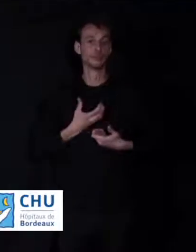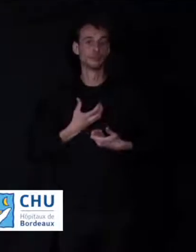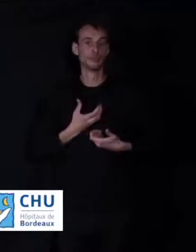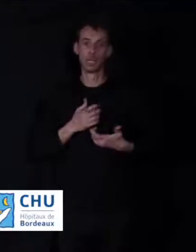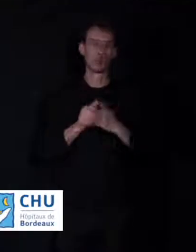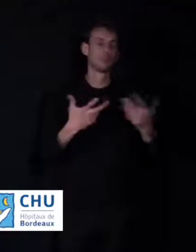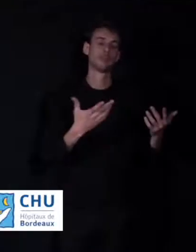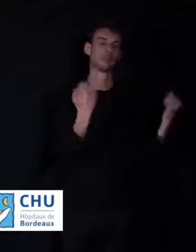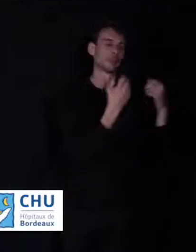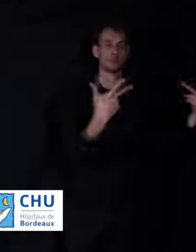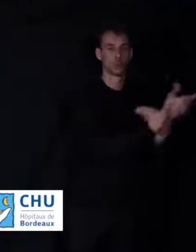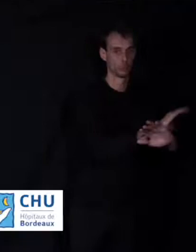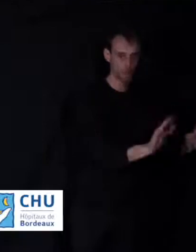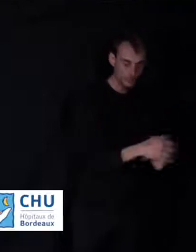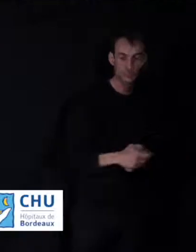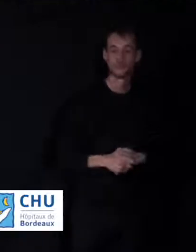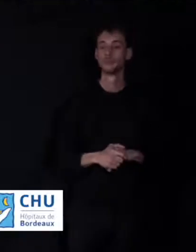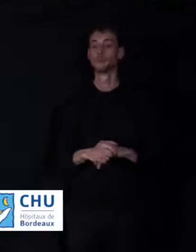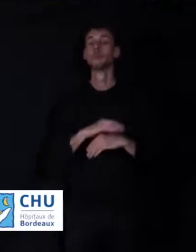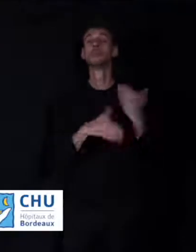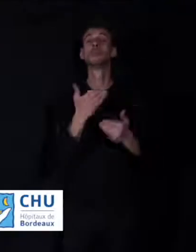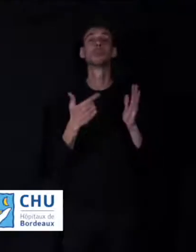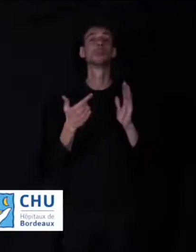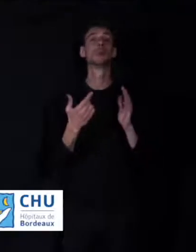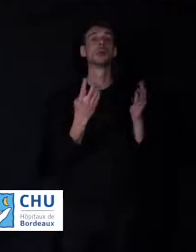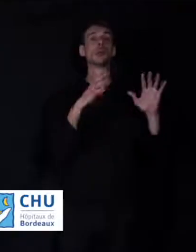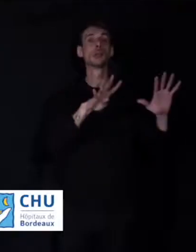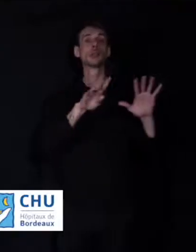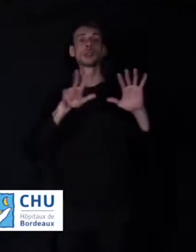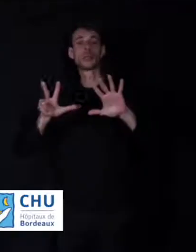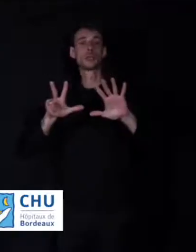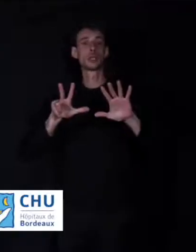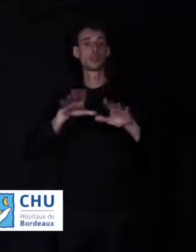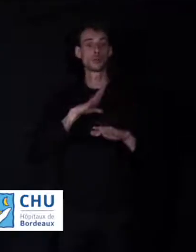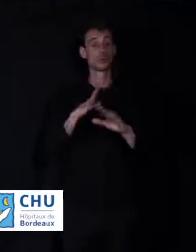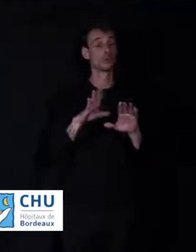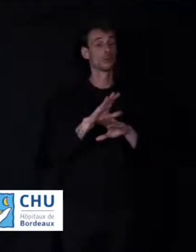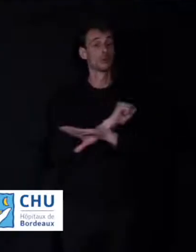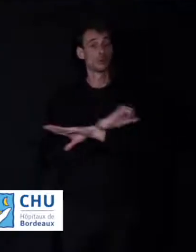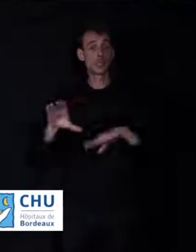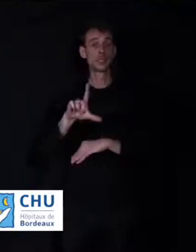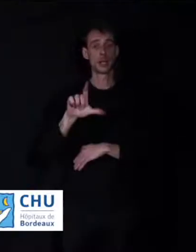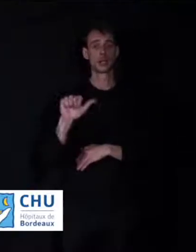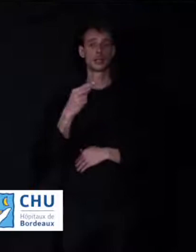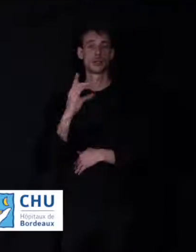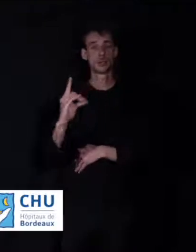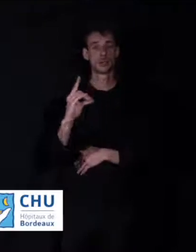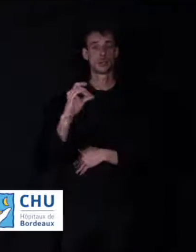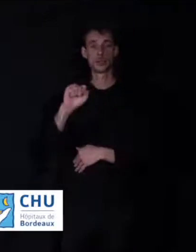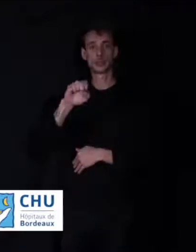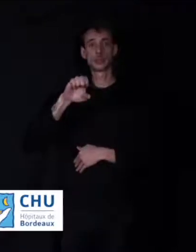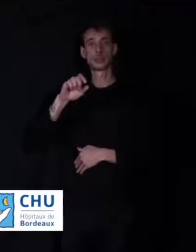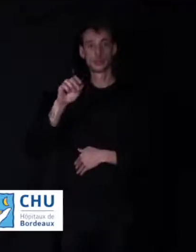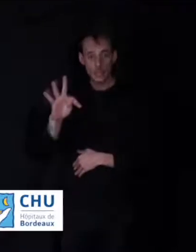été décriée, en 1998, une publication dans le Lancet met un lien entre la vaccination contre la